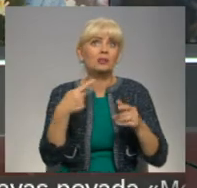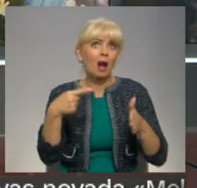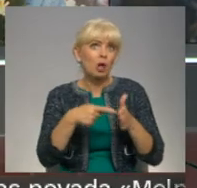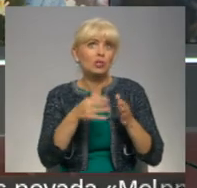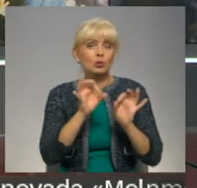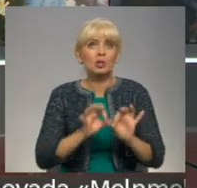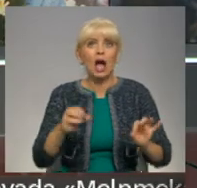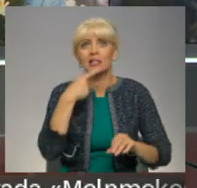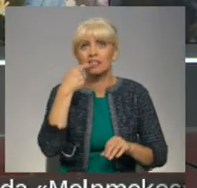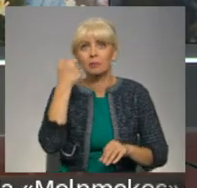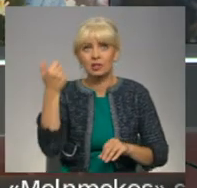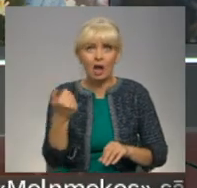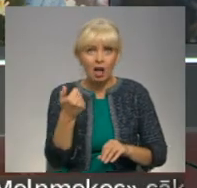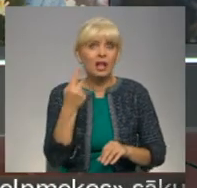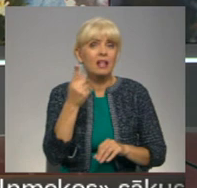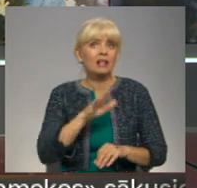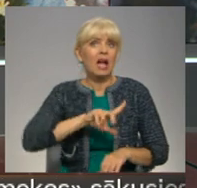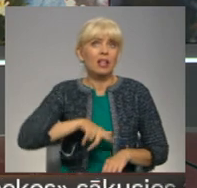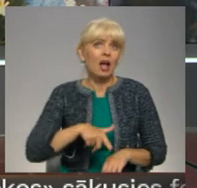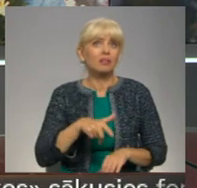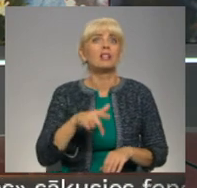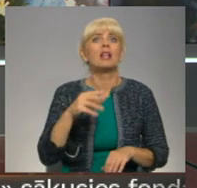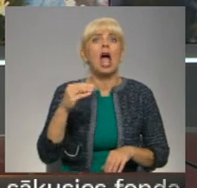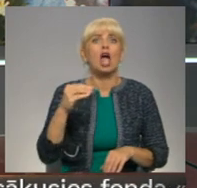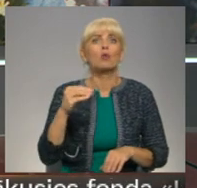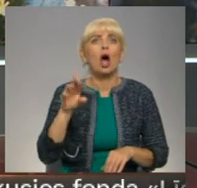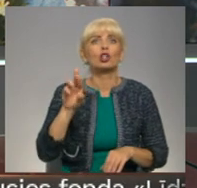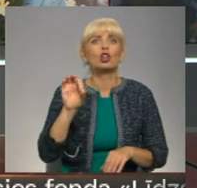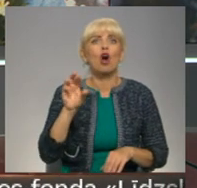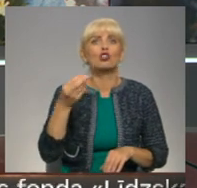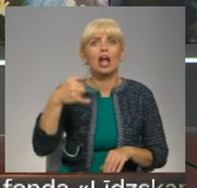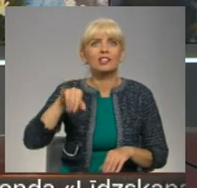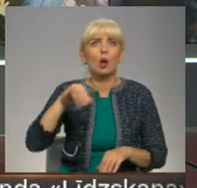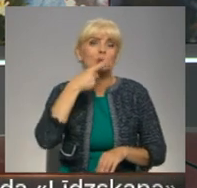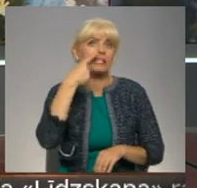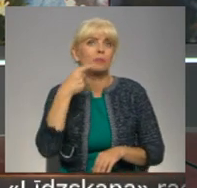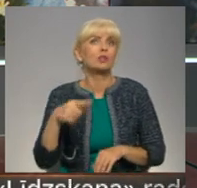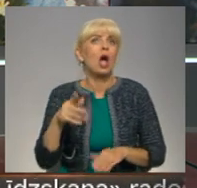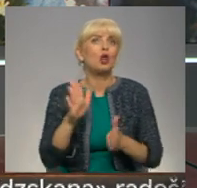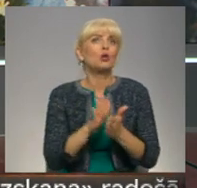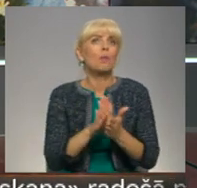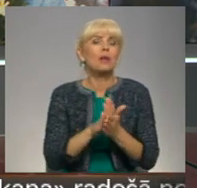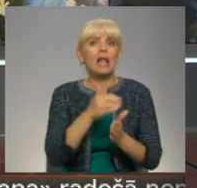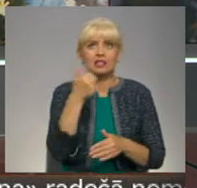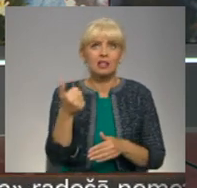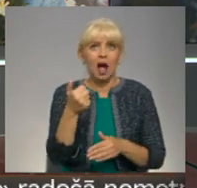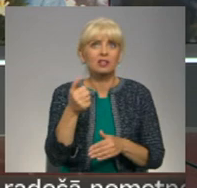Šis ir nevien Latvijas, bet arī Eduarda Rozenštrauha 100. Jubilejas gads. Leģendārais komponists pasaulē nācis tieši pirms 100